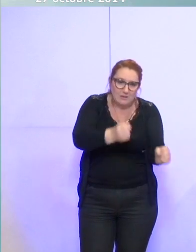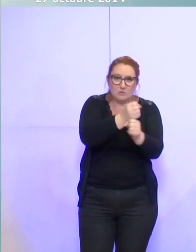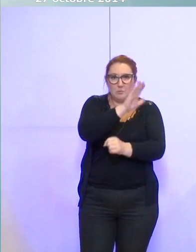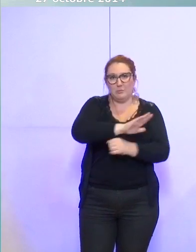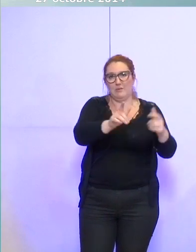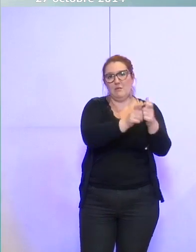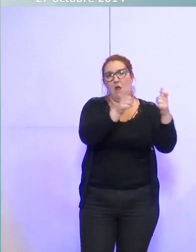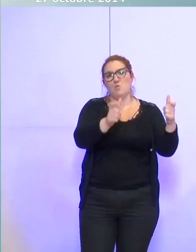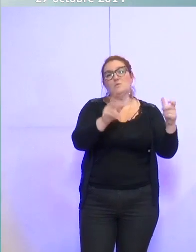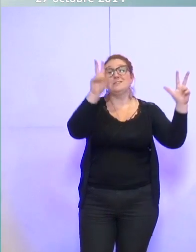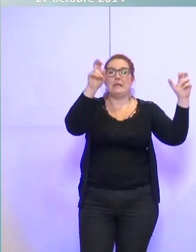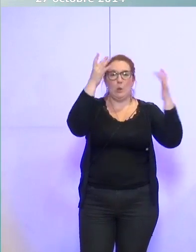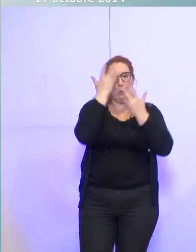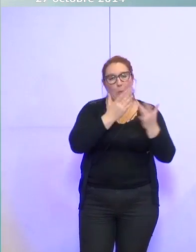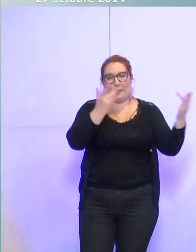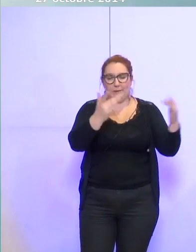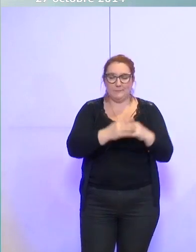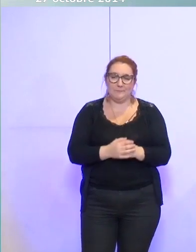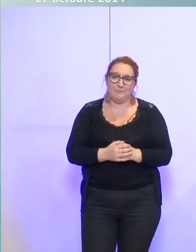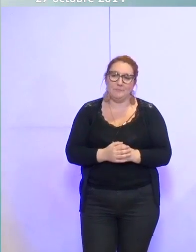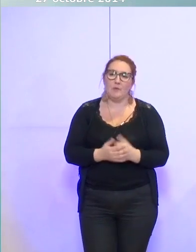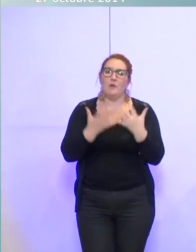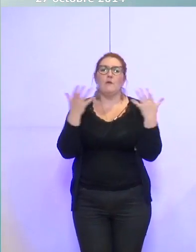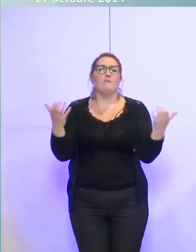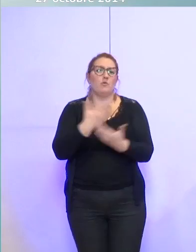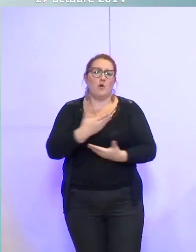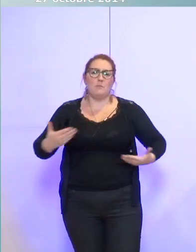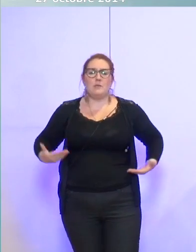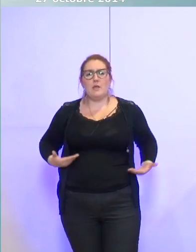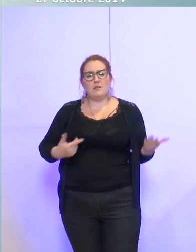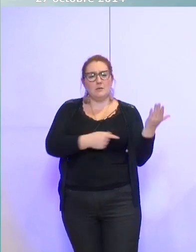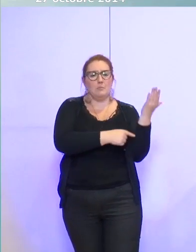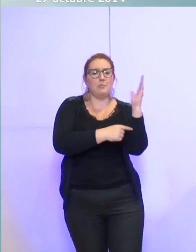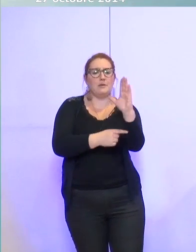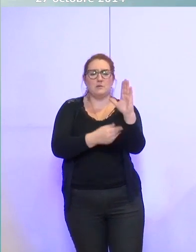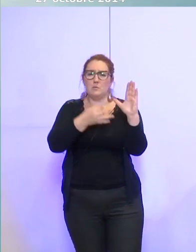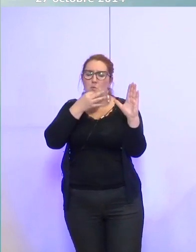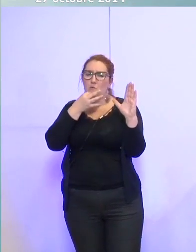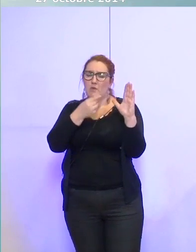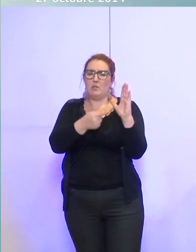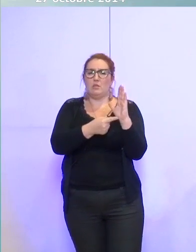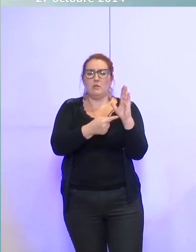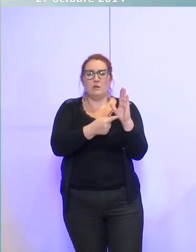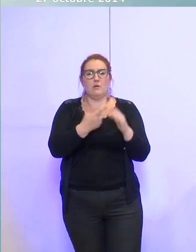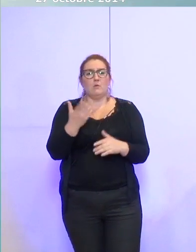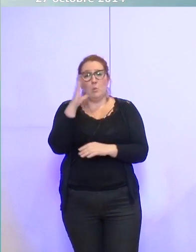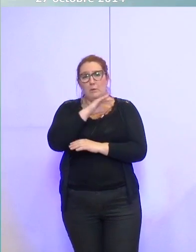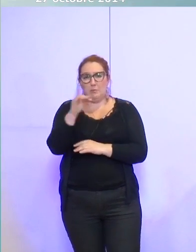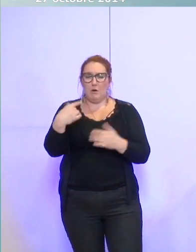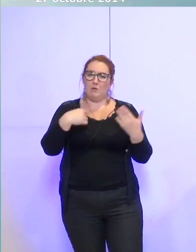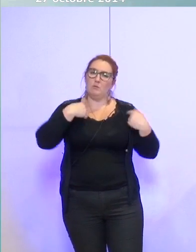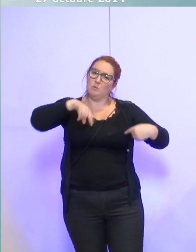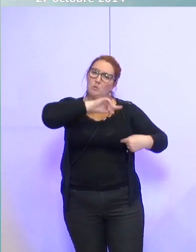industries culturelles. Je voudrais terminer cette présentation pour vous rappeler un certain nombre d'exigences que